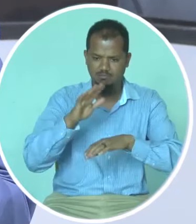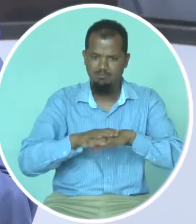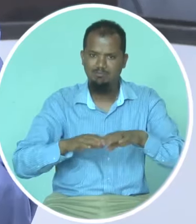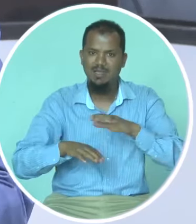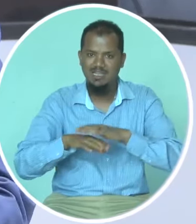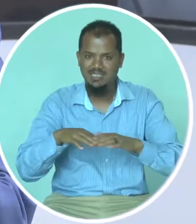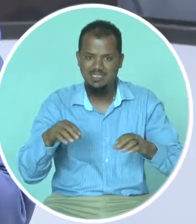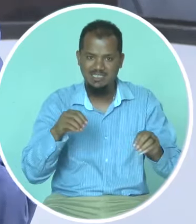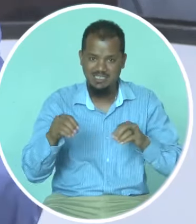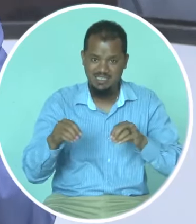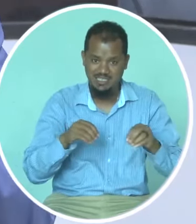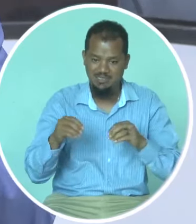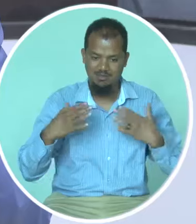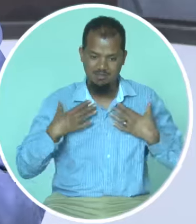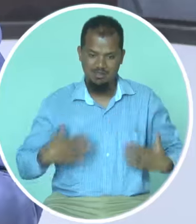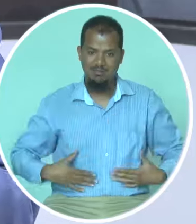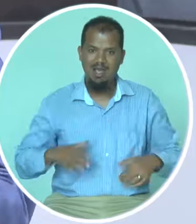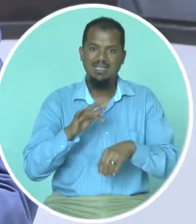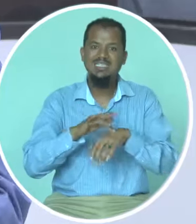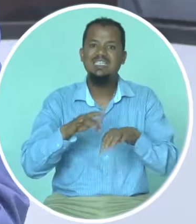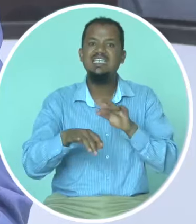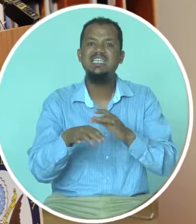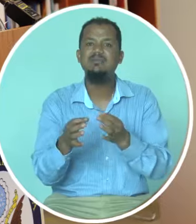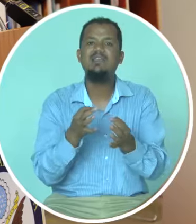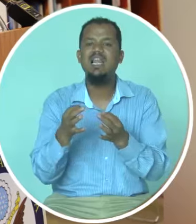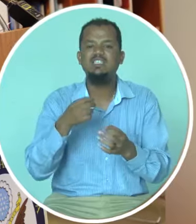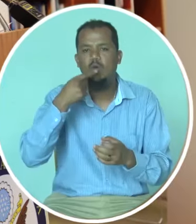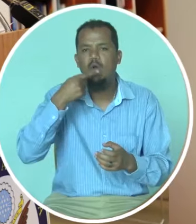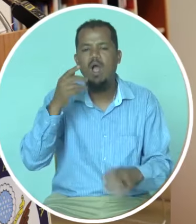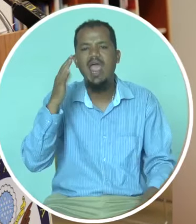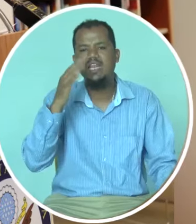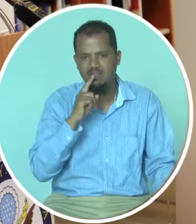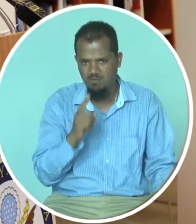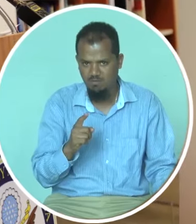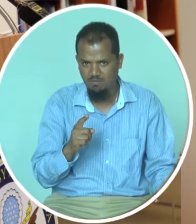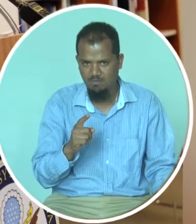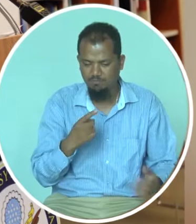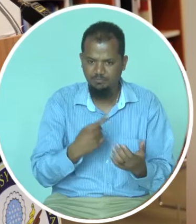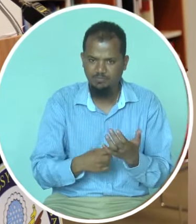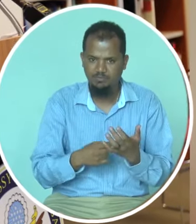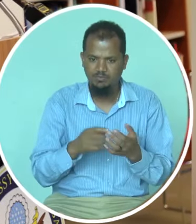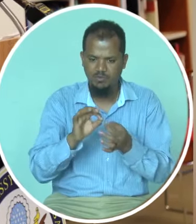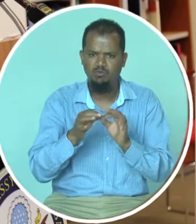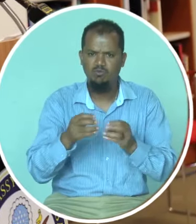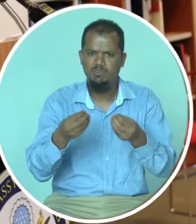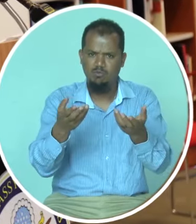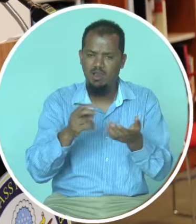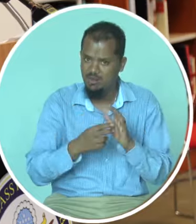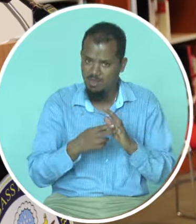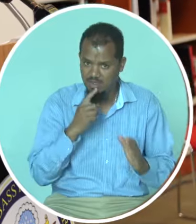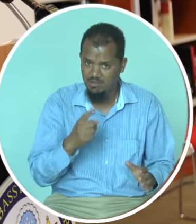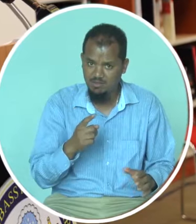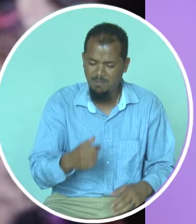በእጅ እንቅስቃሴ በአካል ንክኪ የሚገለጽ የቋንቋ አይነት ነው። እንደዚህ አደርገን ትርጉም እንሰጣለን ማለት